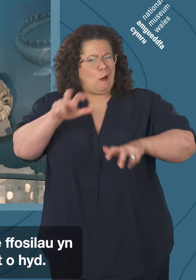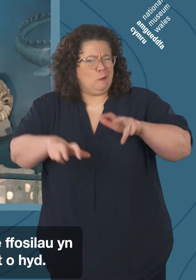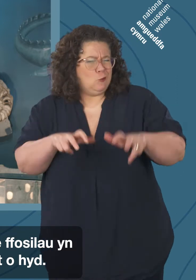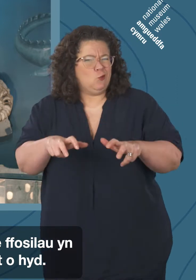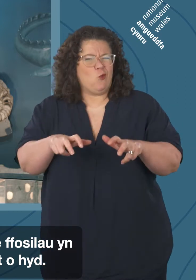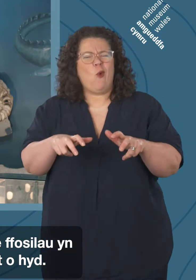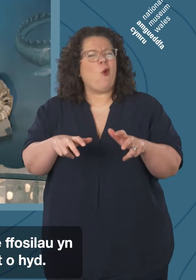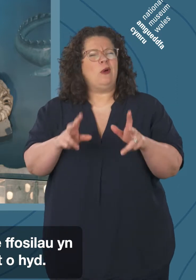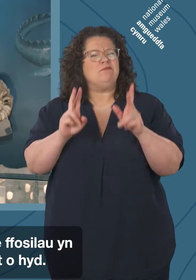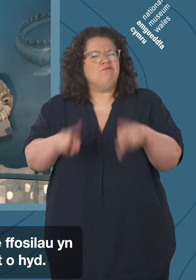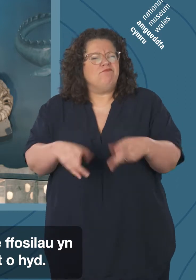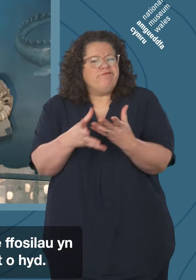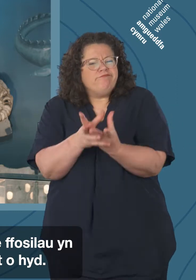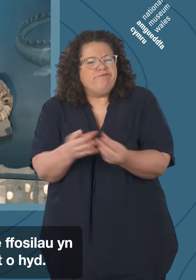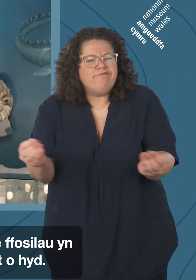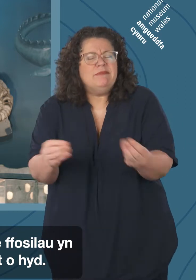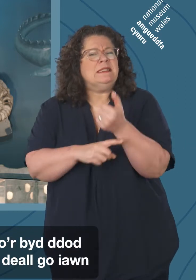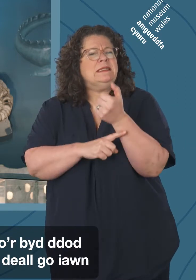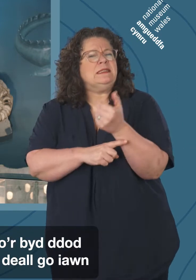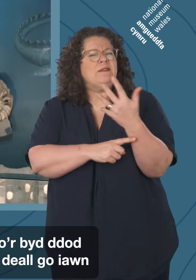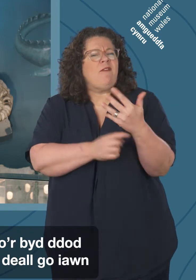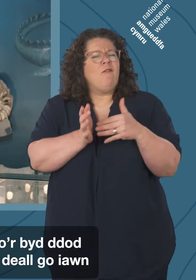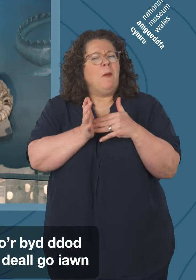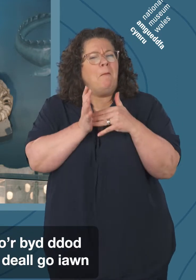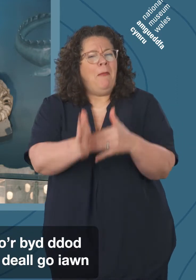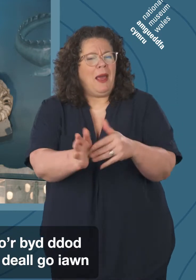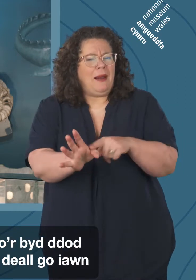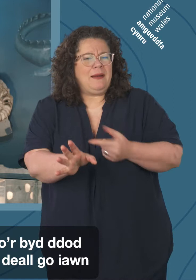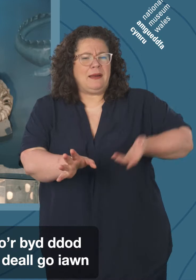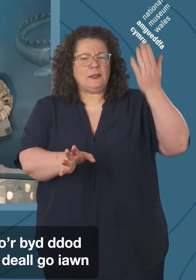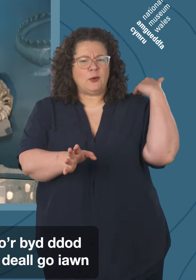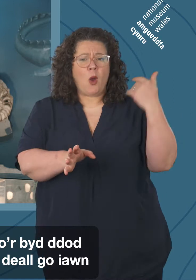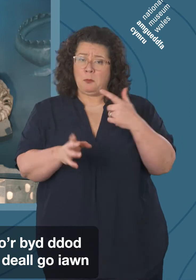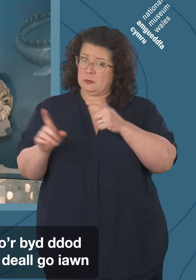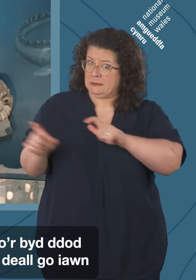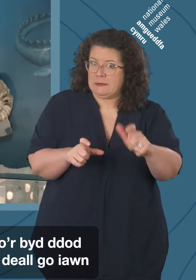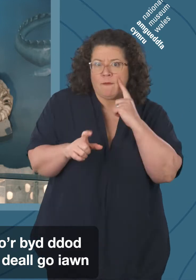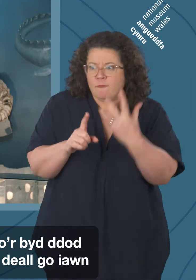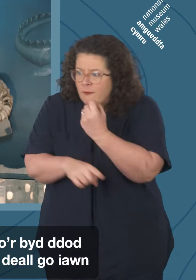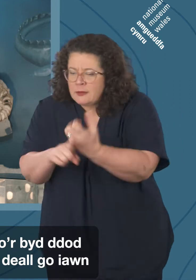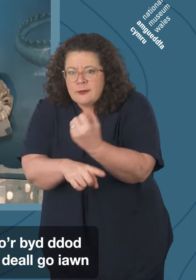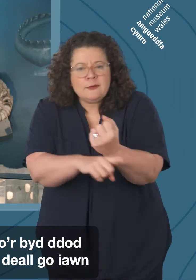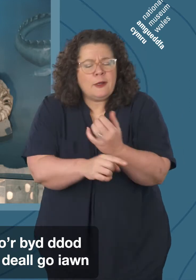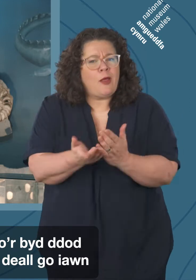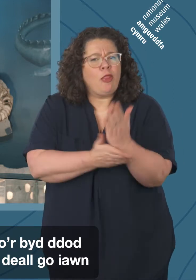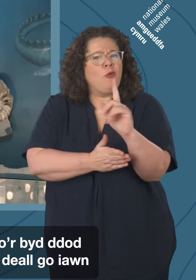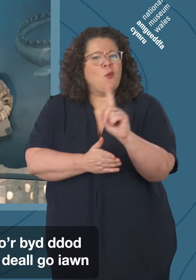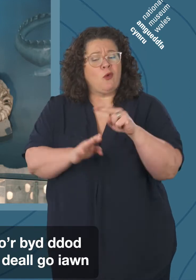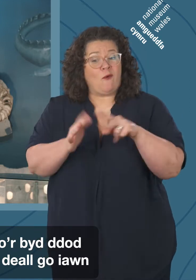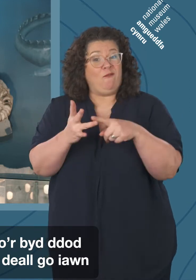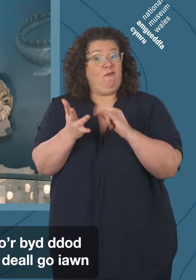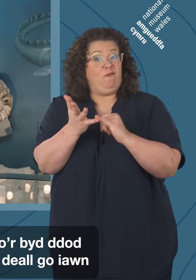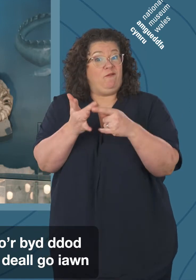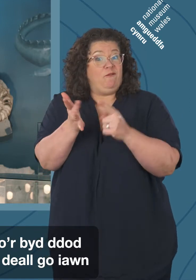helpu i ddysgu amdanynt o hyd. Gall unrhyw un yn unrhyw rhan o'r byd ddod ar draws ffosil,